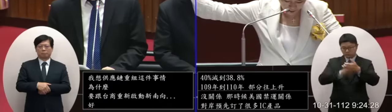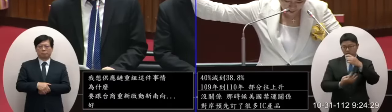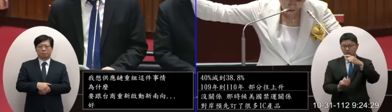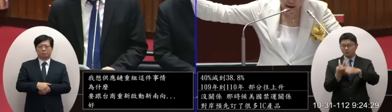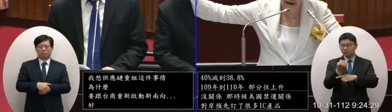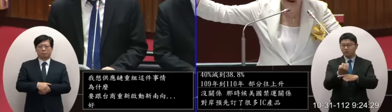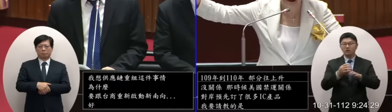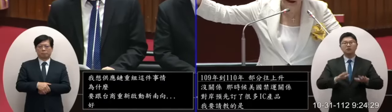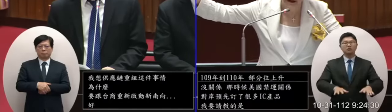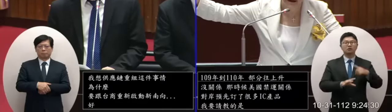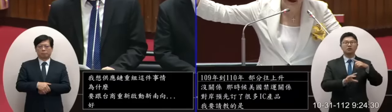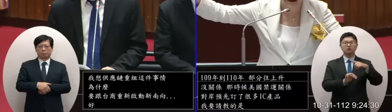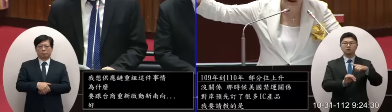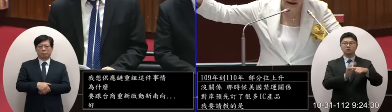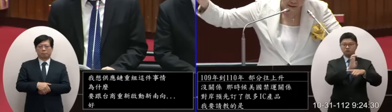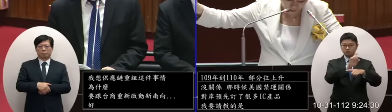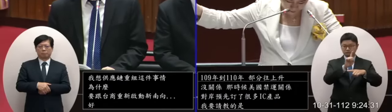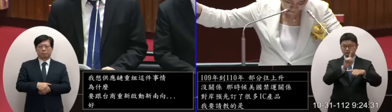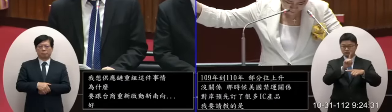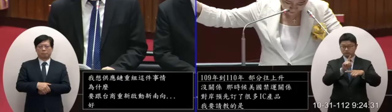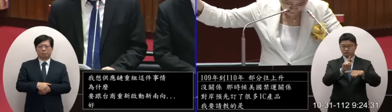在的百分比是